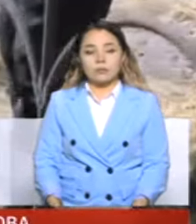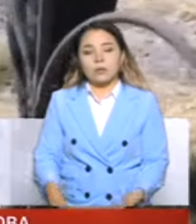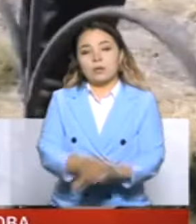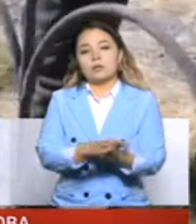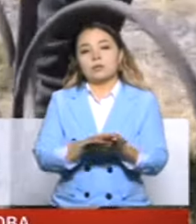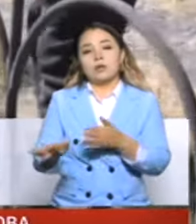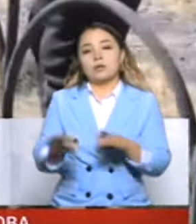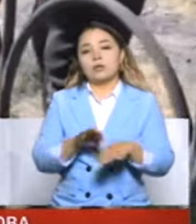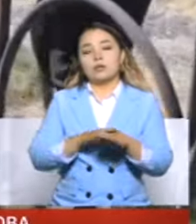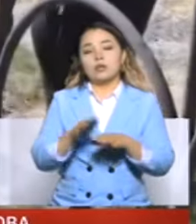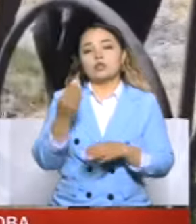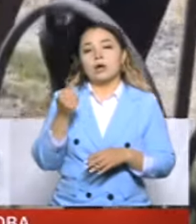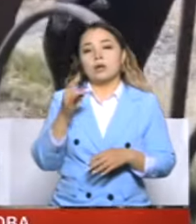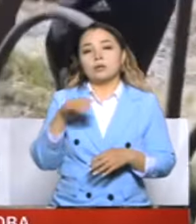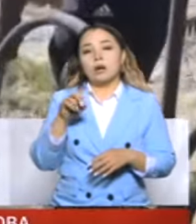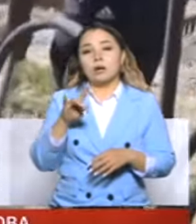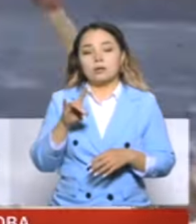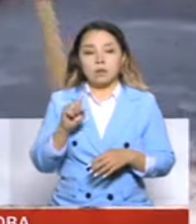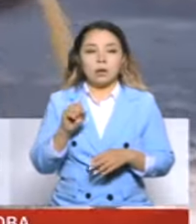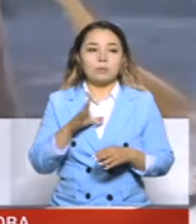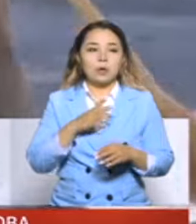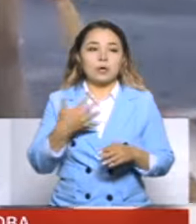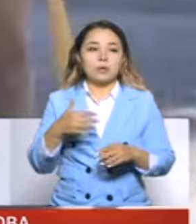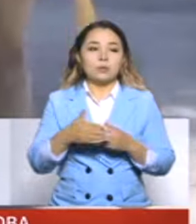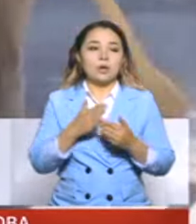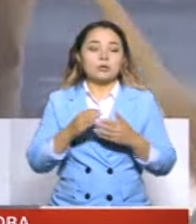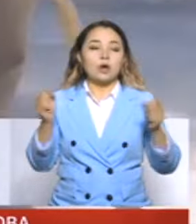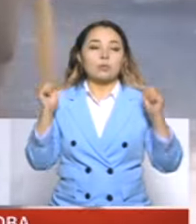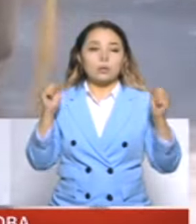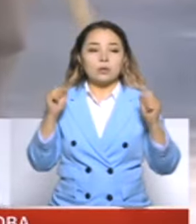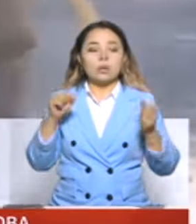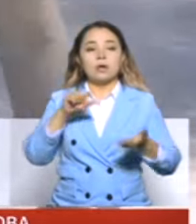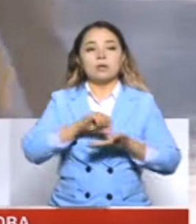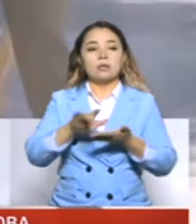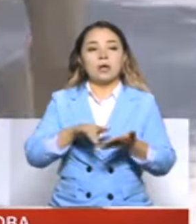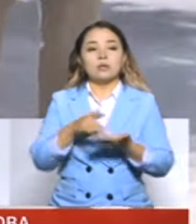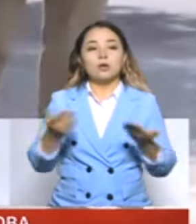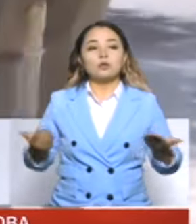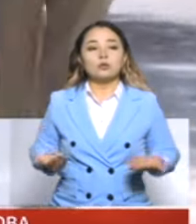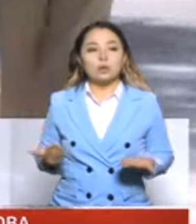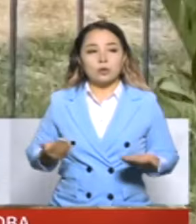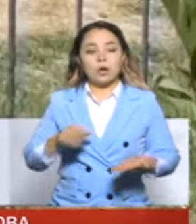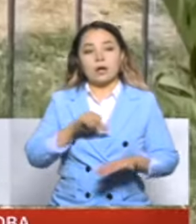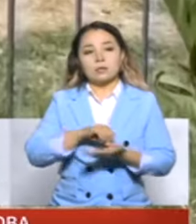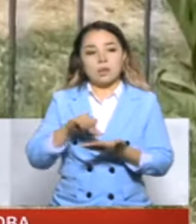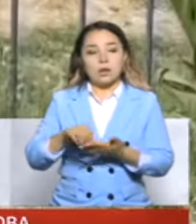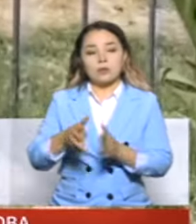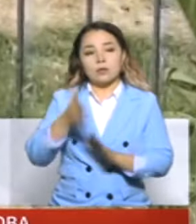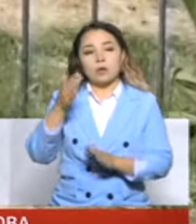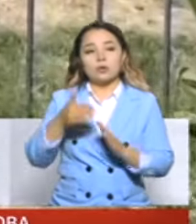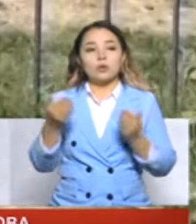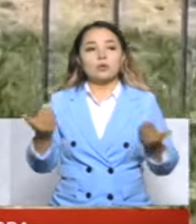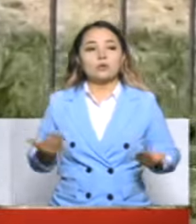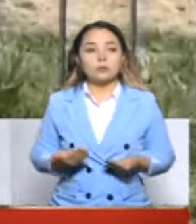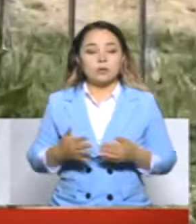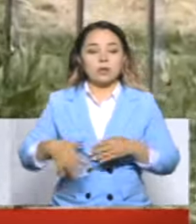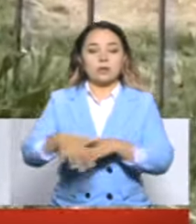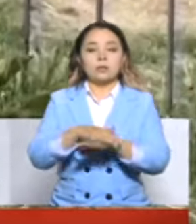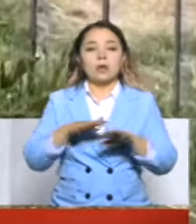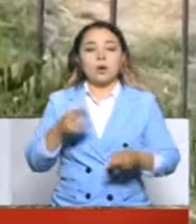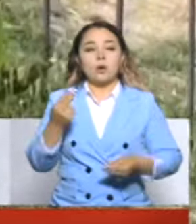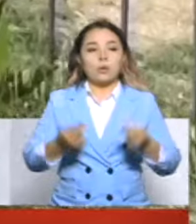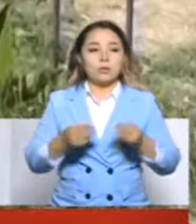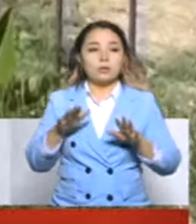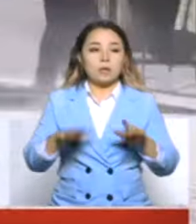Тазалық шарасына шардаралық 50-ден астам спортшы мен ерікті қала тұрғындары қатысты. Олар көп қабатты тұрғын үйлердің ауласы мен